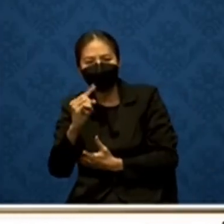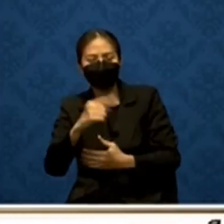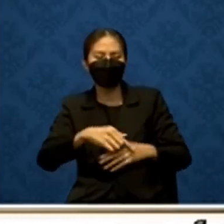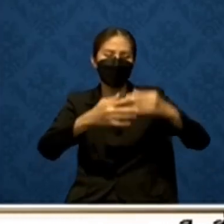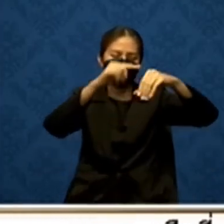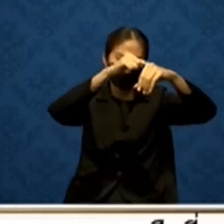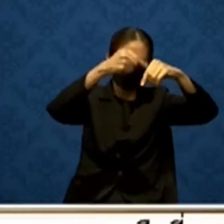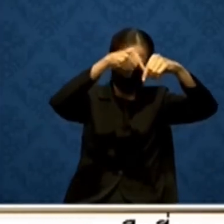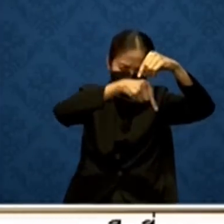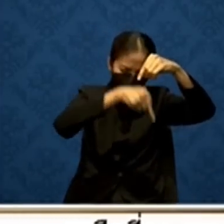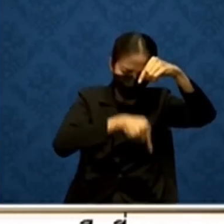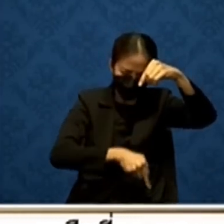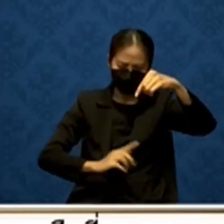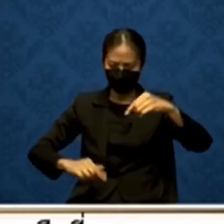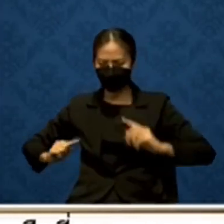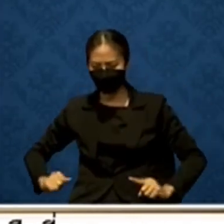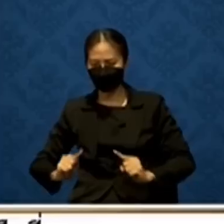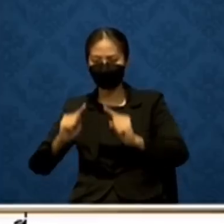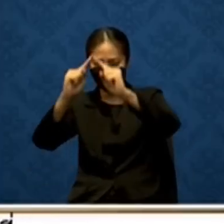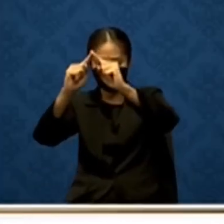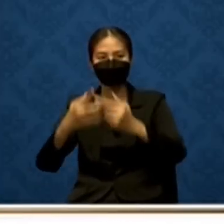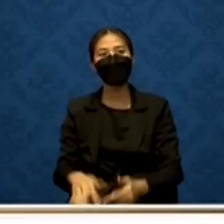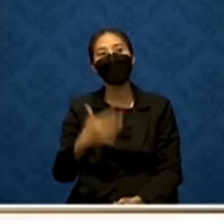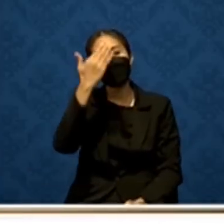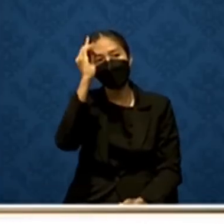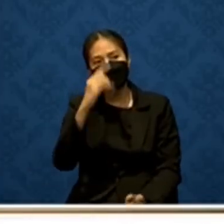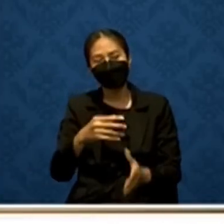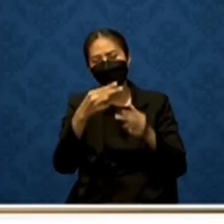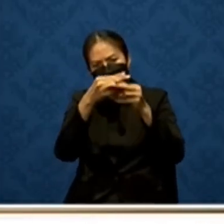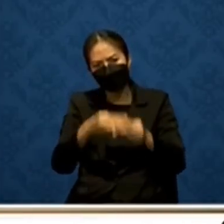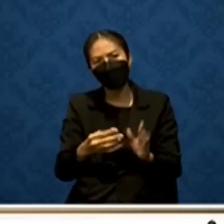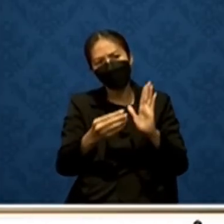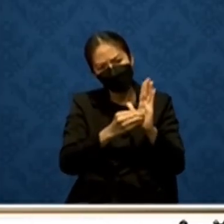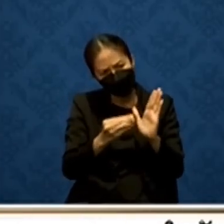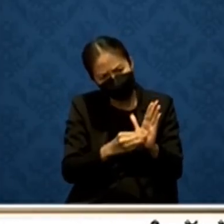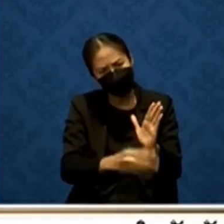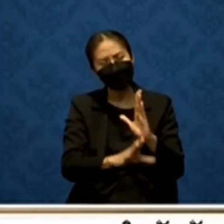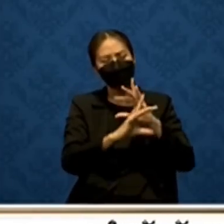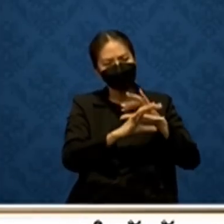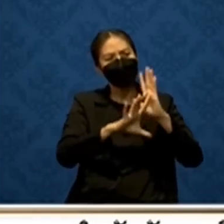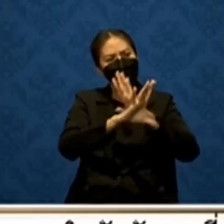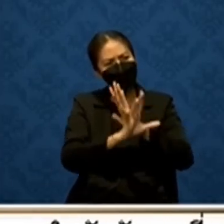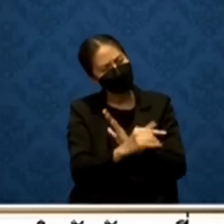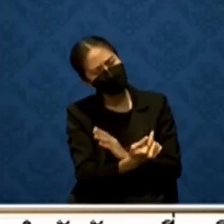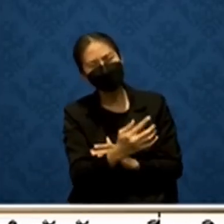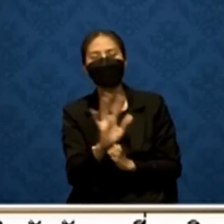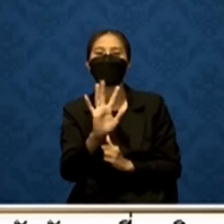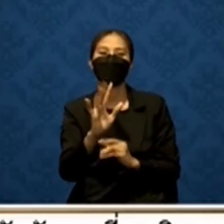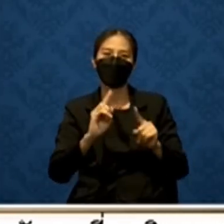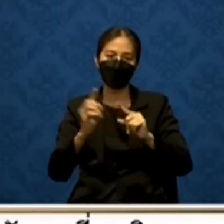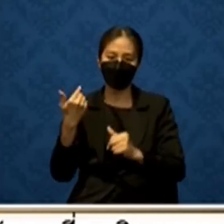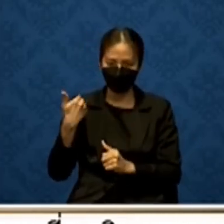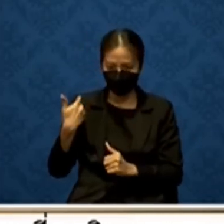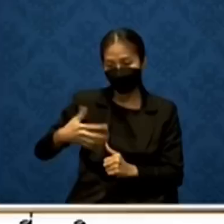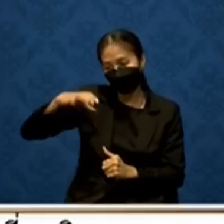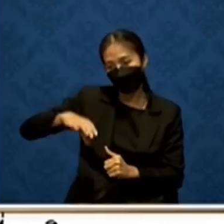พัฒนาเชฐกิจแบบใช้นิคมอตสาหกรมกระจุก อยู่แ่กุเทฐ มตรพุทธ และยองชดบุรีอยู่แ่นั้นทั้งที่จร เรามี SME อยู่